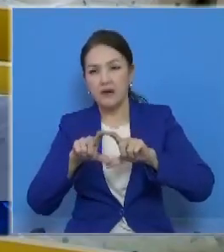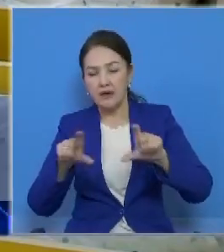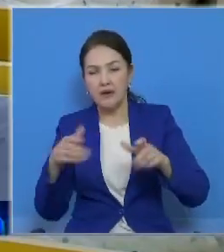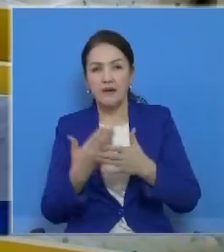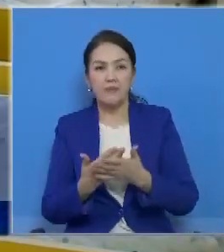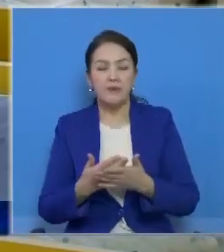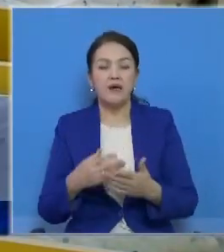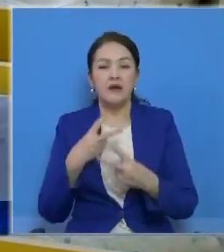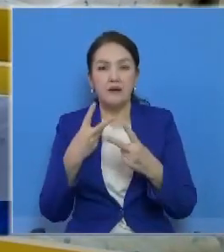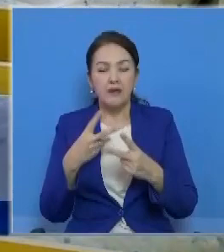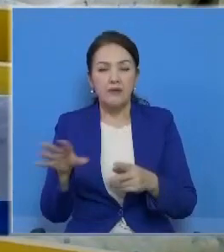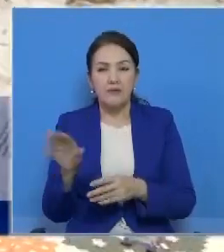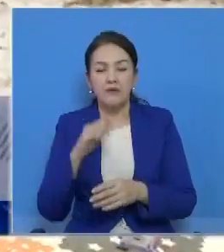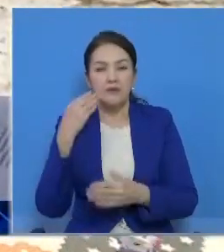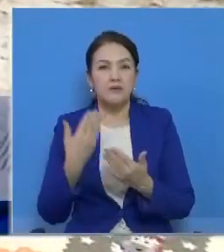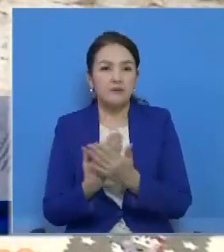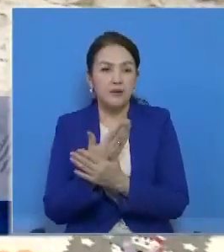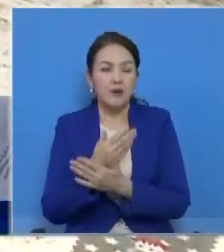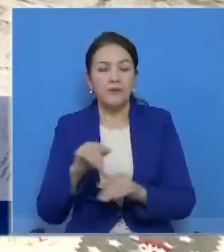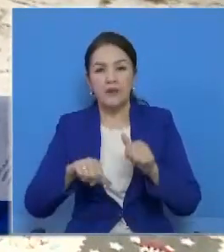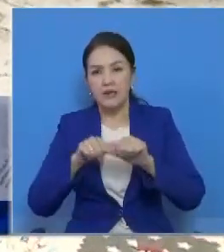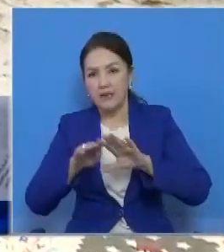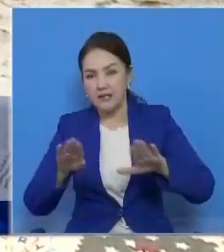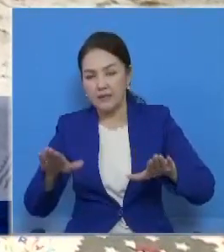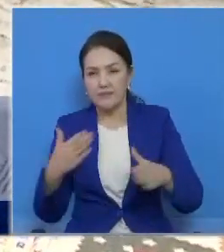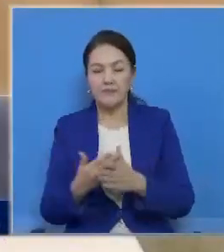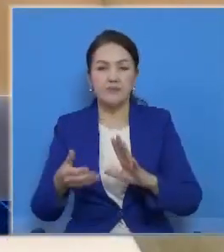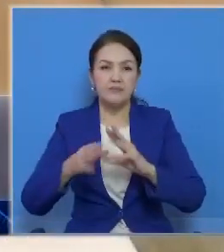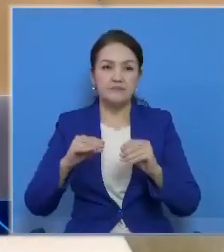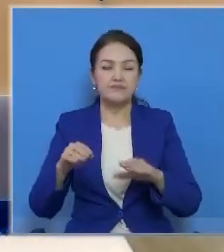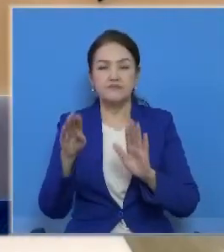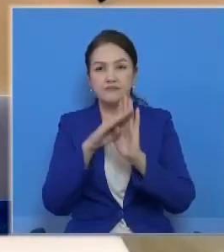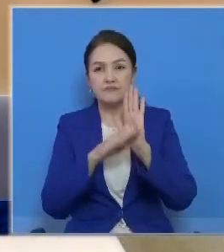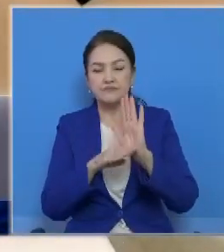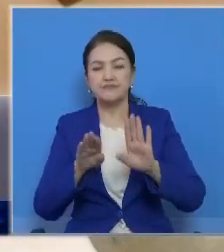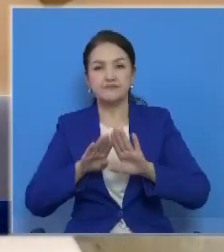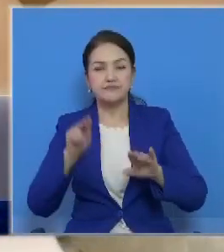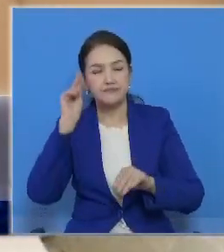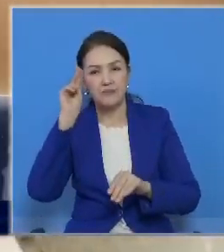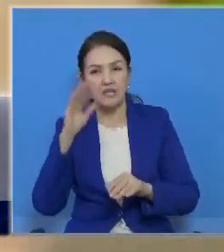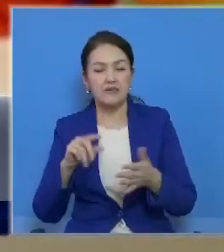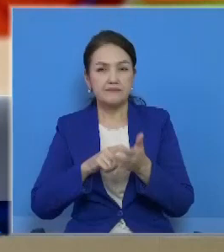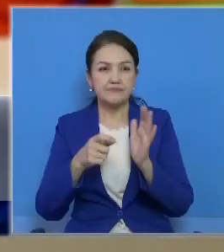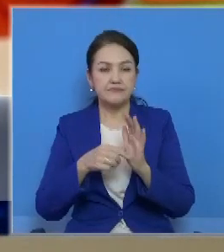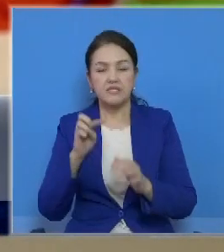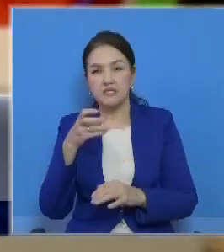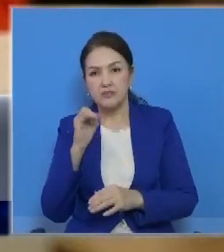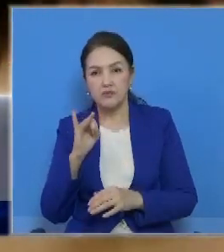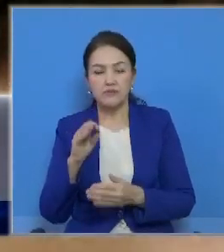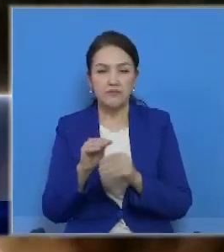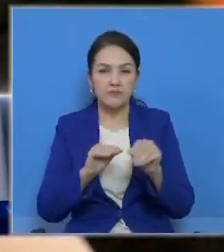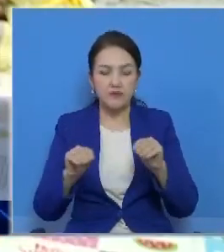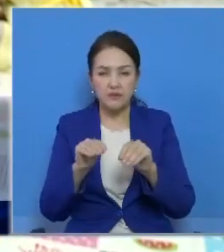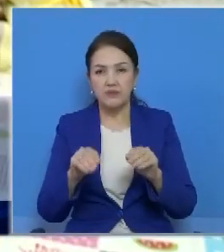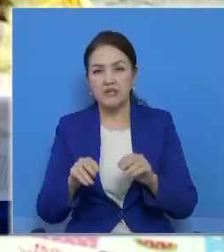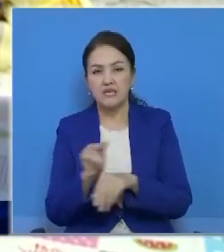здесь предусмотрены все современные условия для дошколят помимо общеобразовательной программы дети будут обучаться в кабинетах Монтессори и